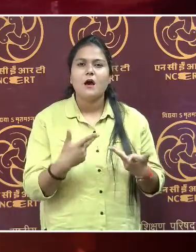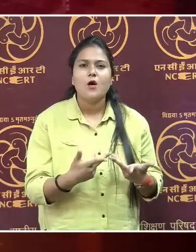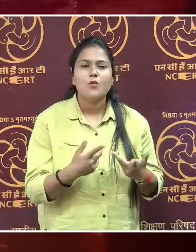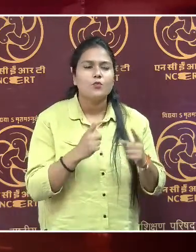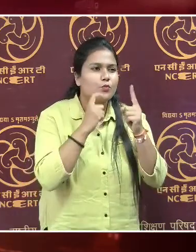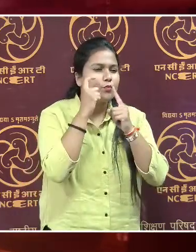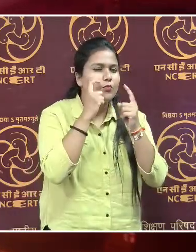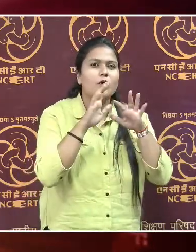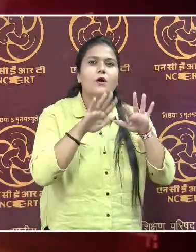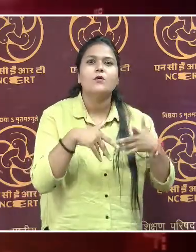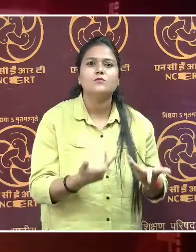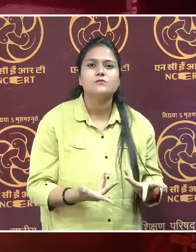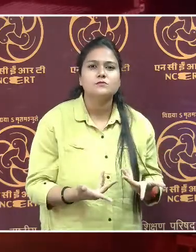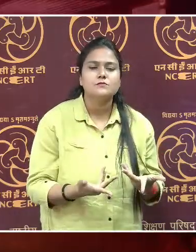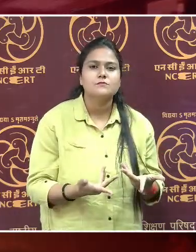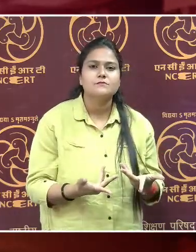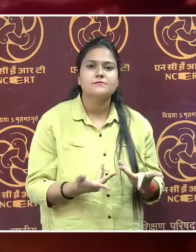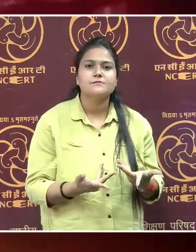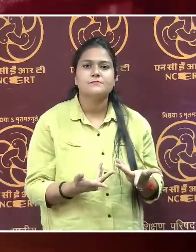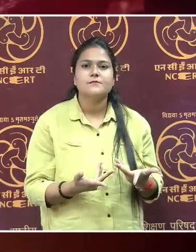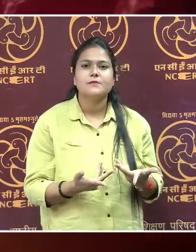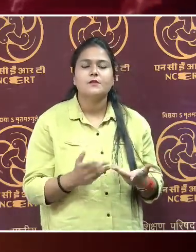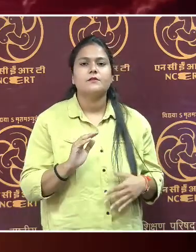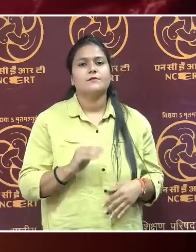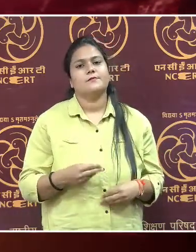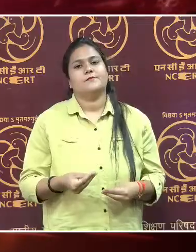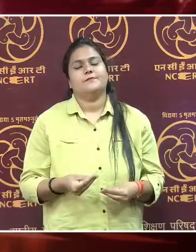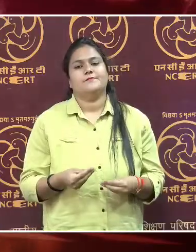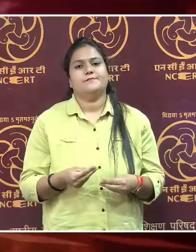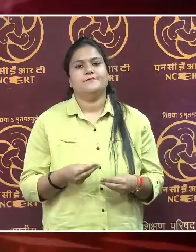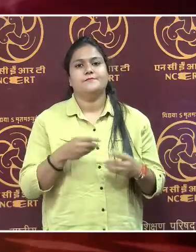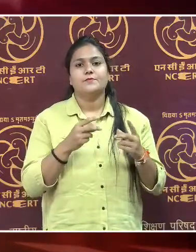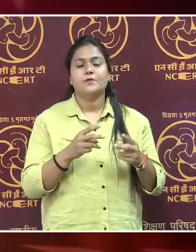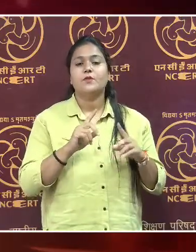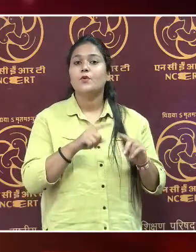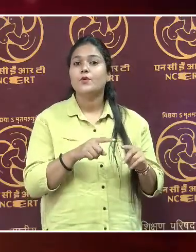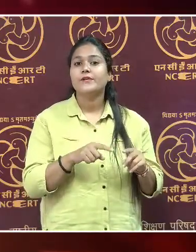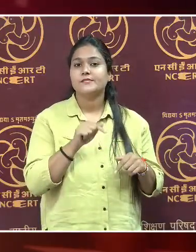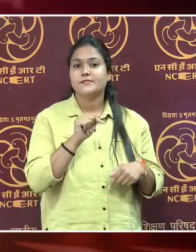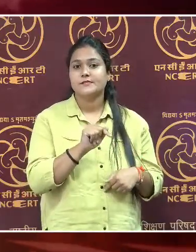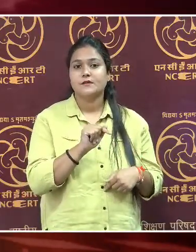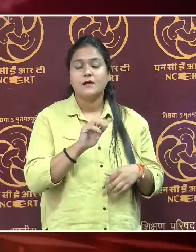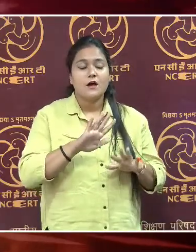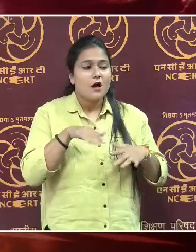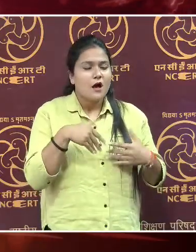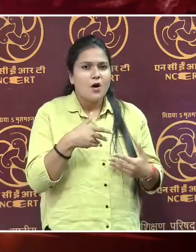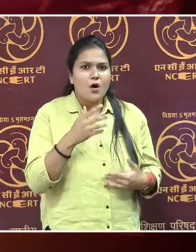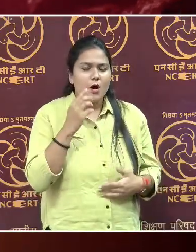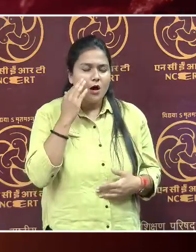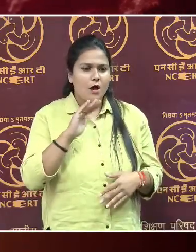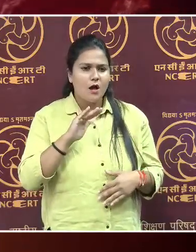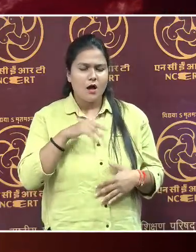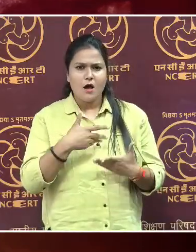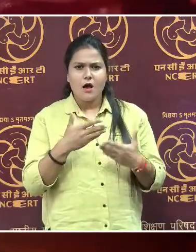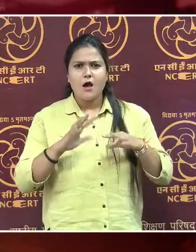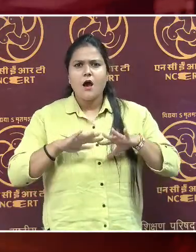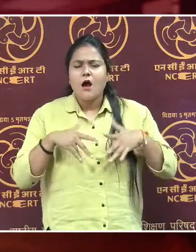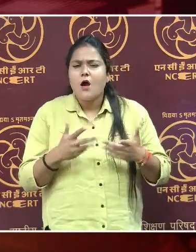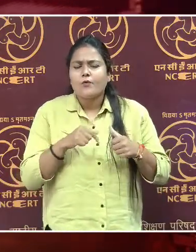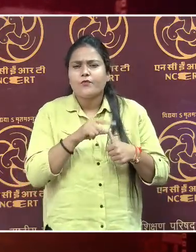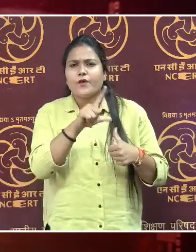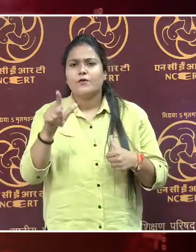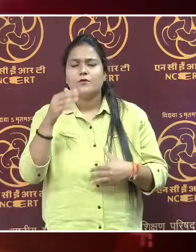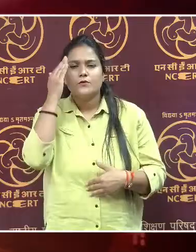करे? तो उसके लिए जब वो बहुत छोटा है तो कैसे पहचाना जाए कि उसको सुनाई नहीं देता है?